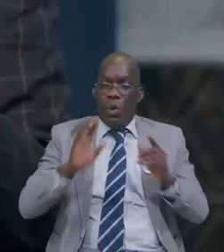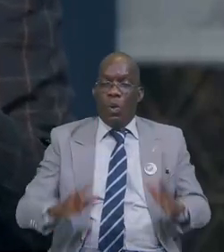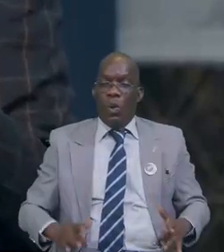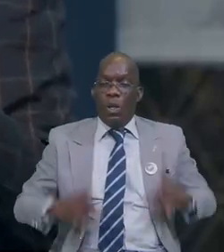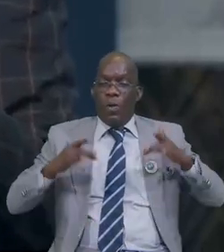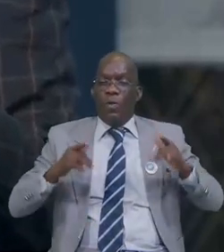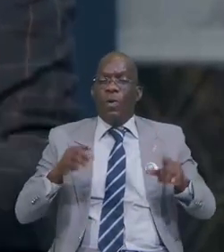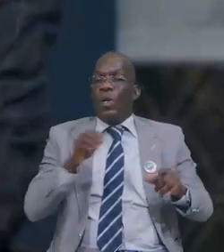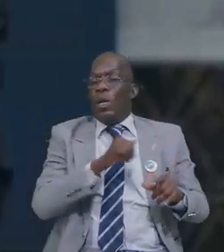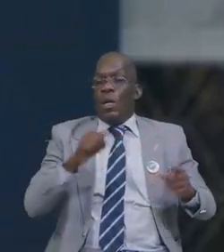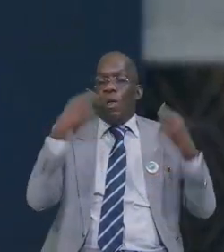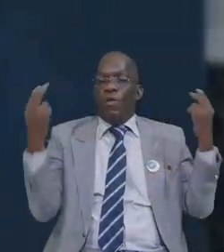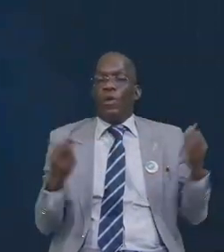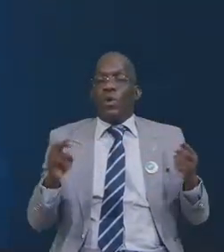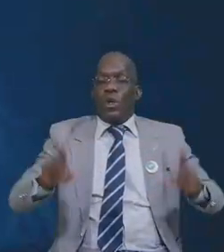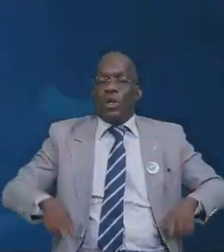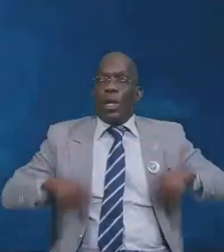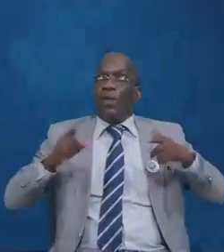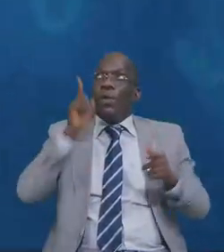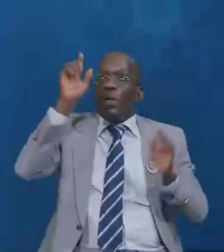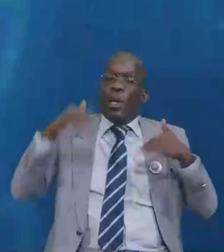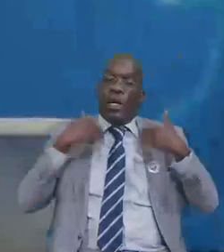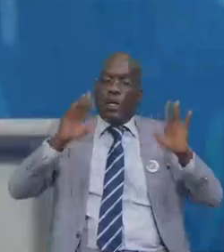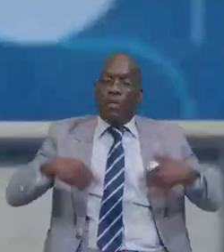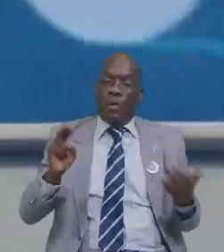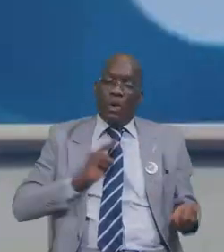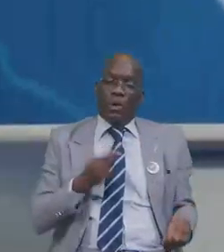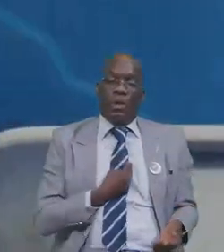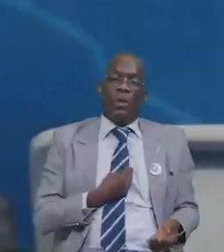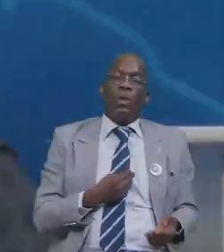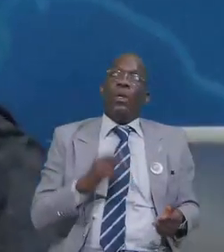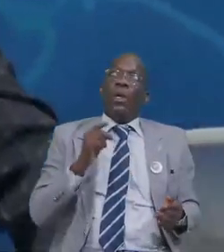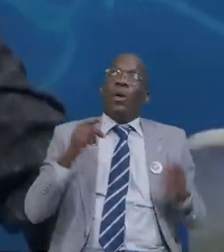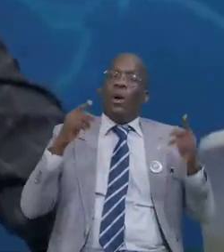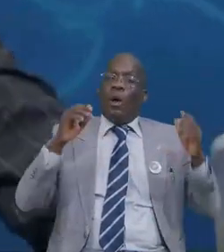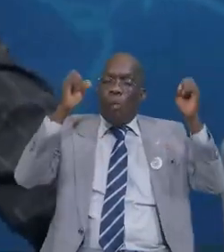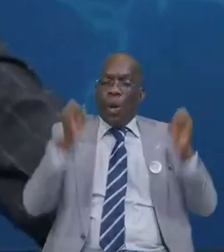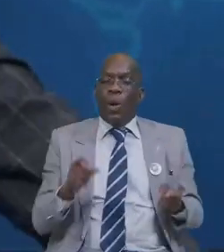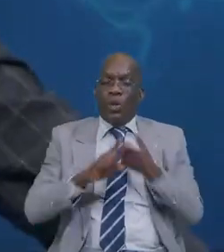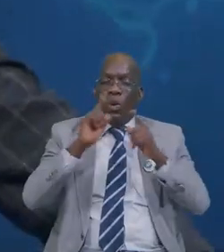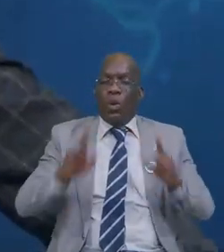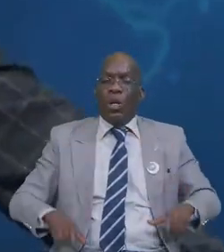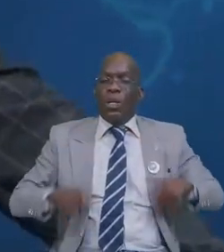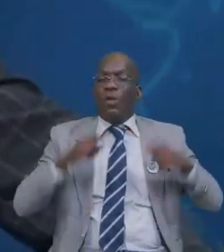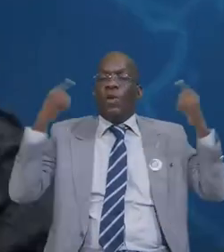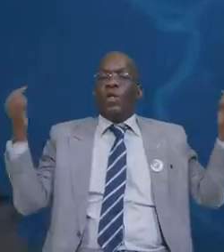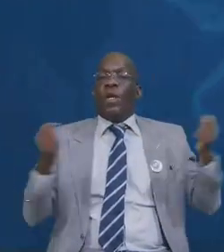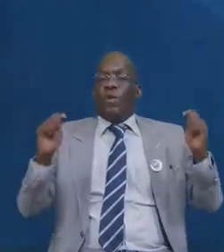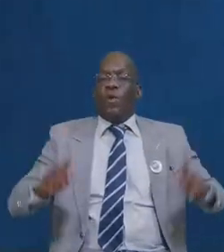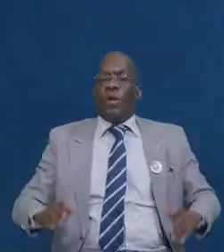une vie victorieuse, il nous l'a donné, la puissance pour mener une vie triomphante, il nous l'a donné,